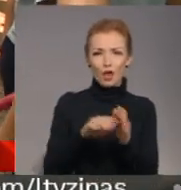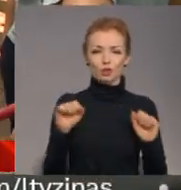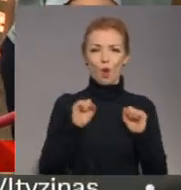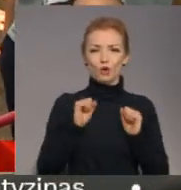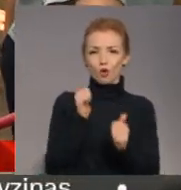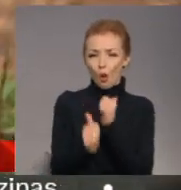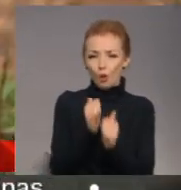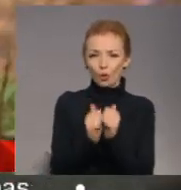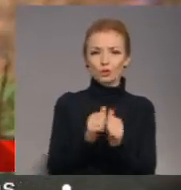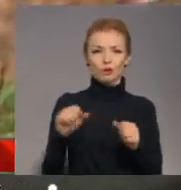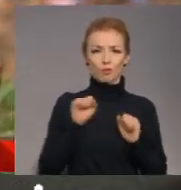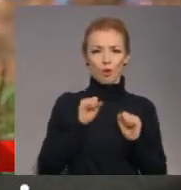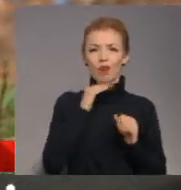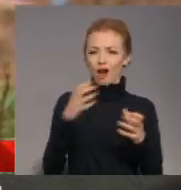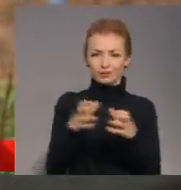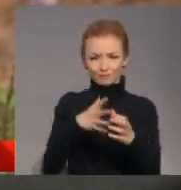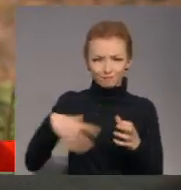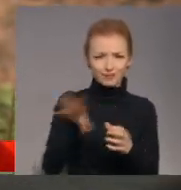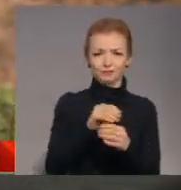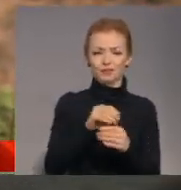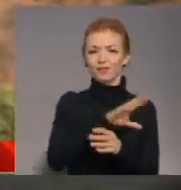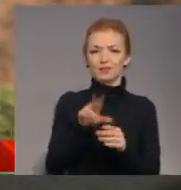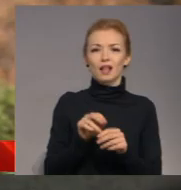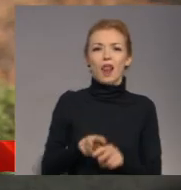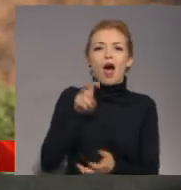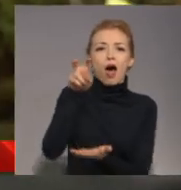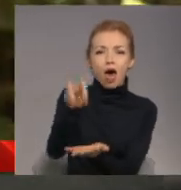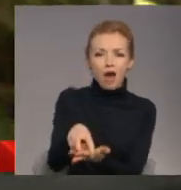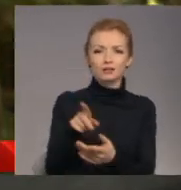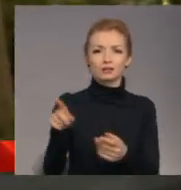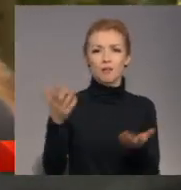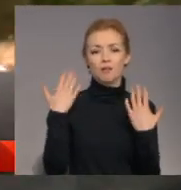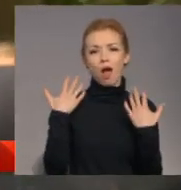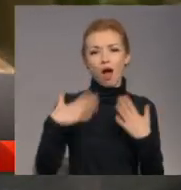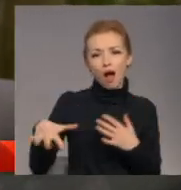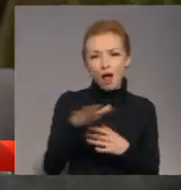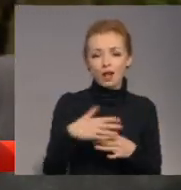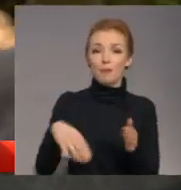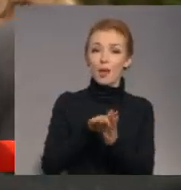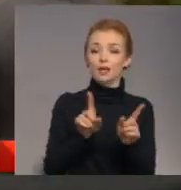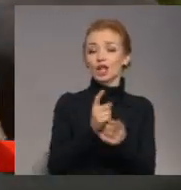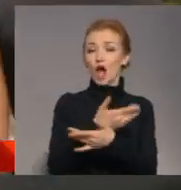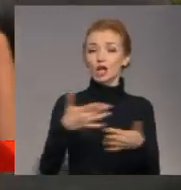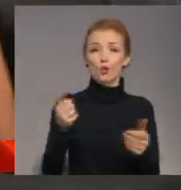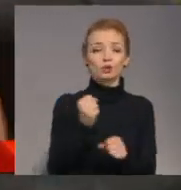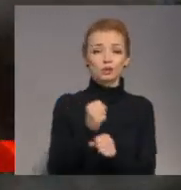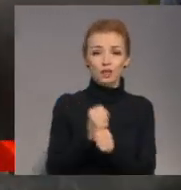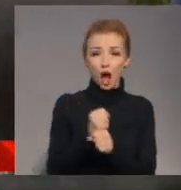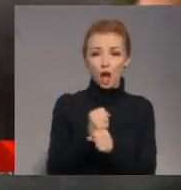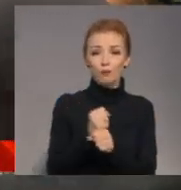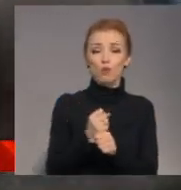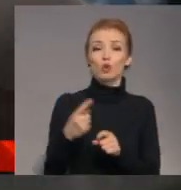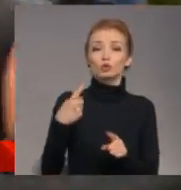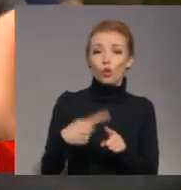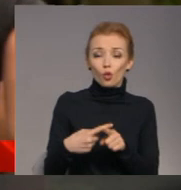klasi ieskaitot. Viņi ikdienā skrien un lec stāķu parkā, bet vasarā piedalās arī dažādos darbos. Aktīvā sporta